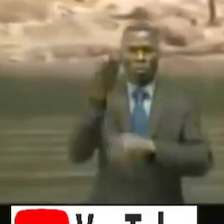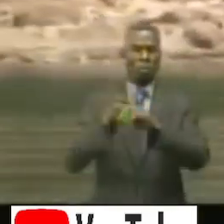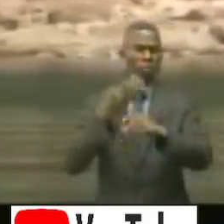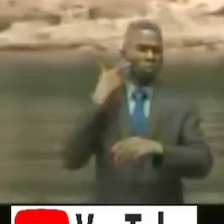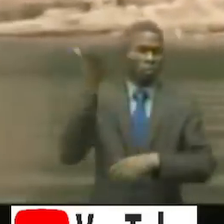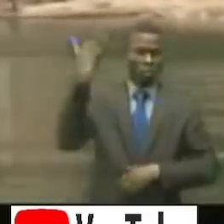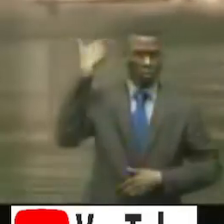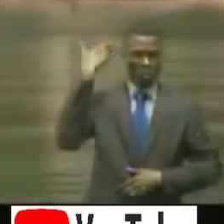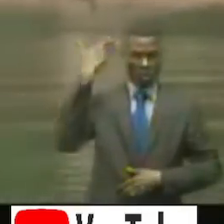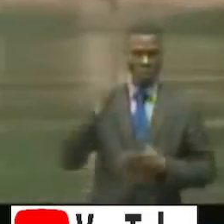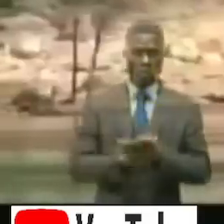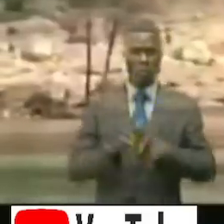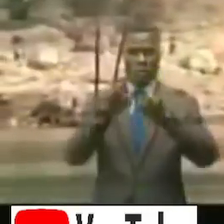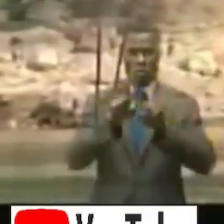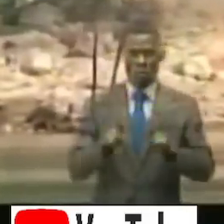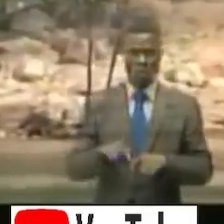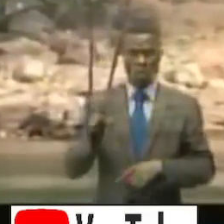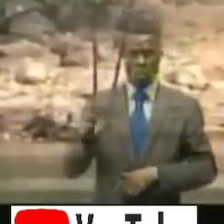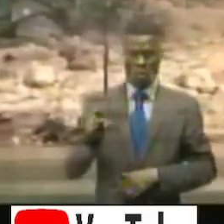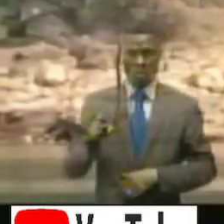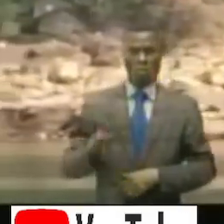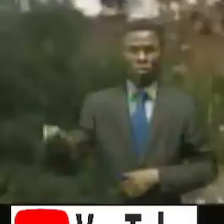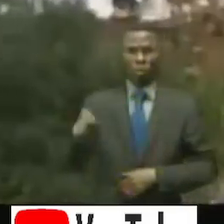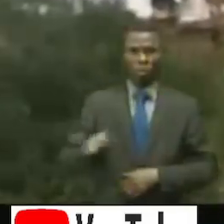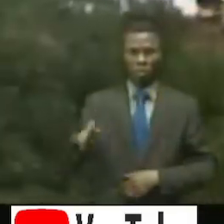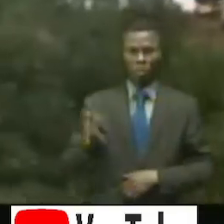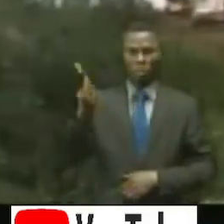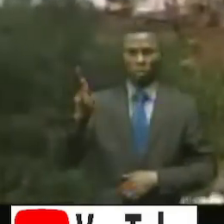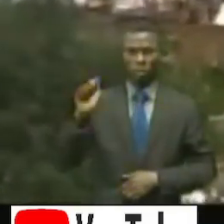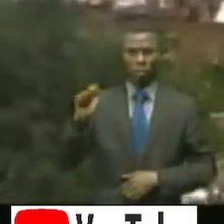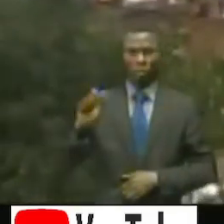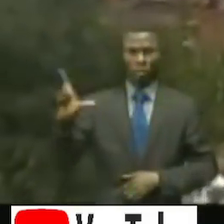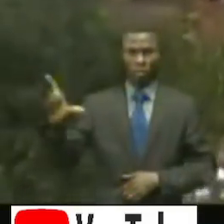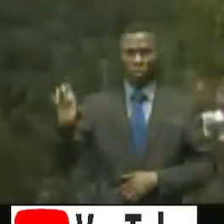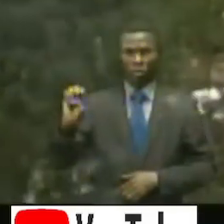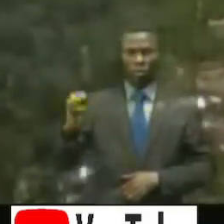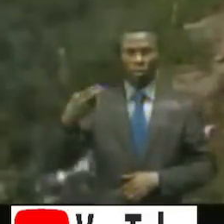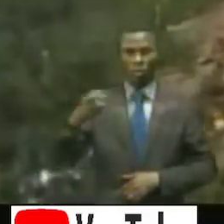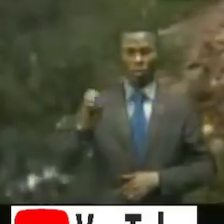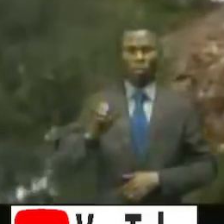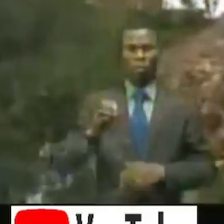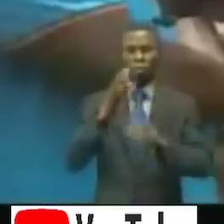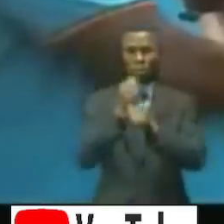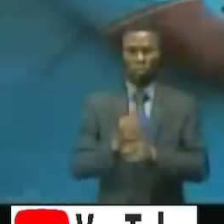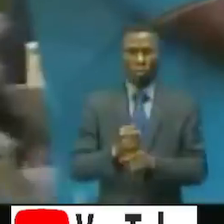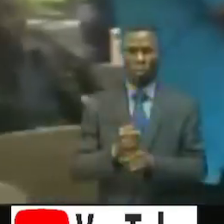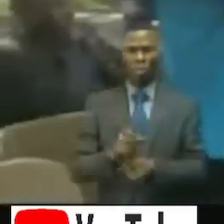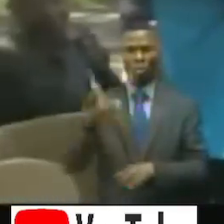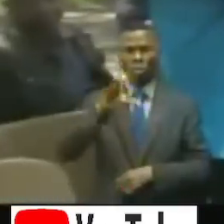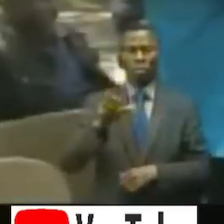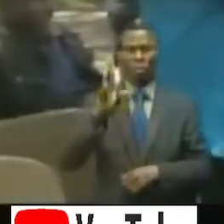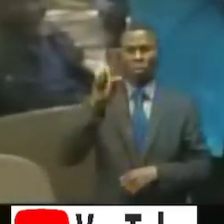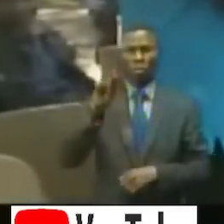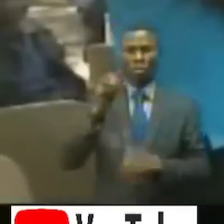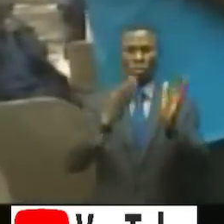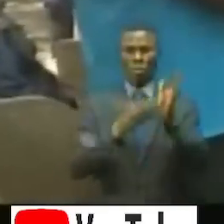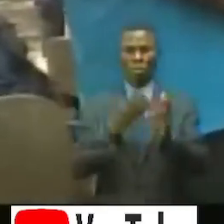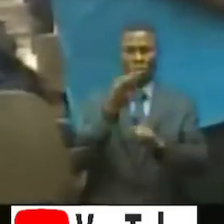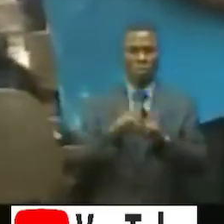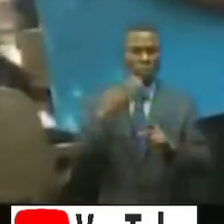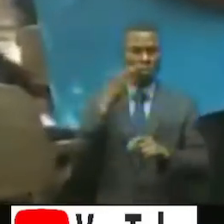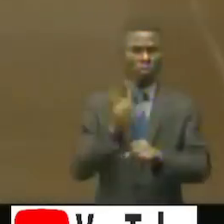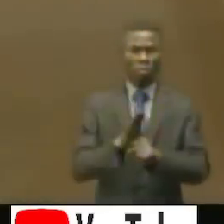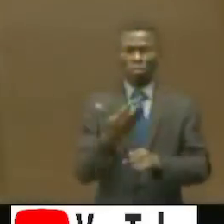à Bouchouchou et Niamoukoubi, en territoire des Kalehe, ont reçu le lundi 29 mai une assistance en vivres et non-vivres